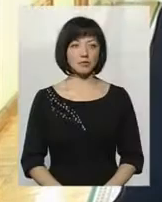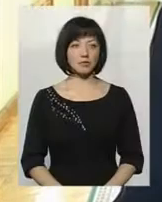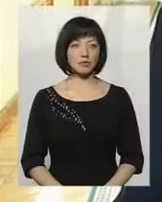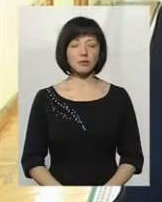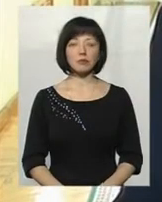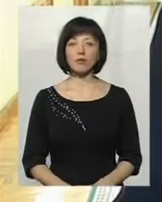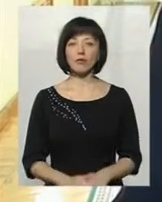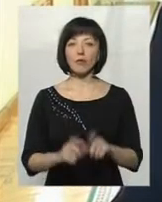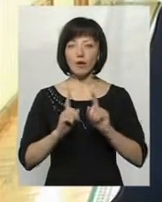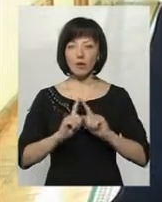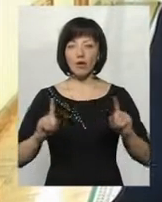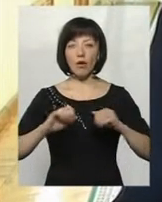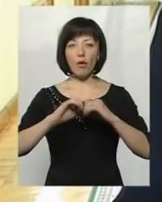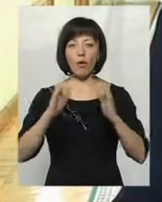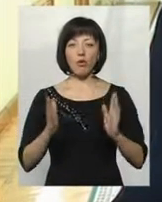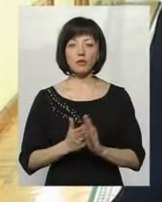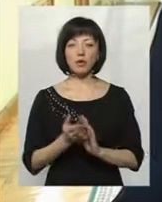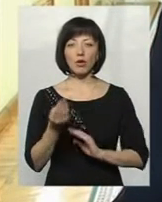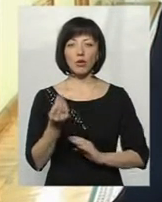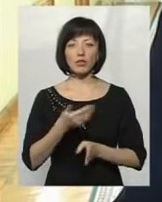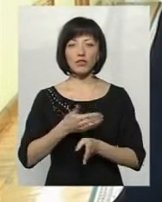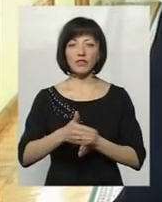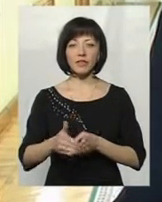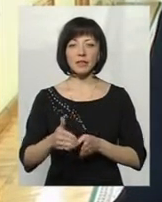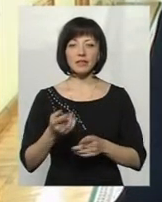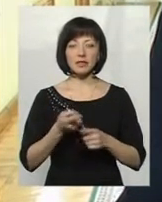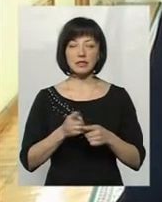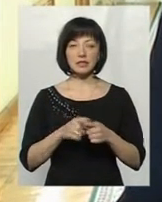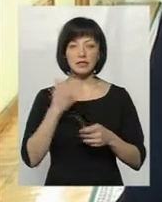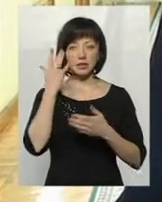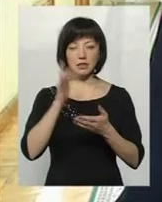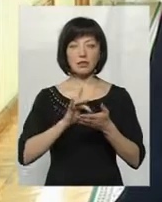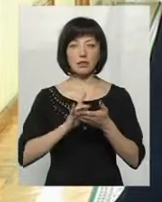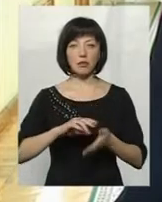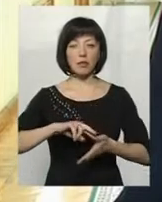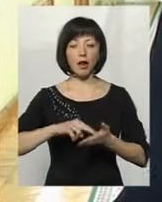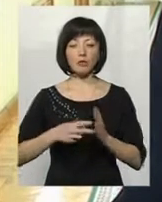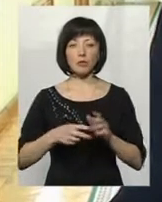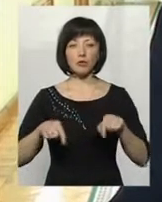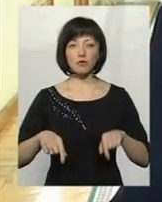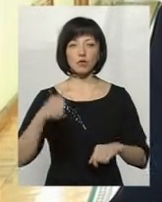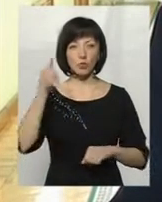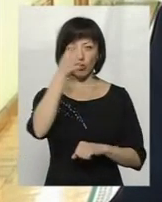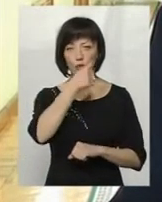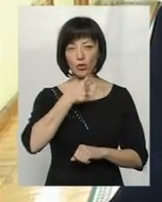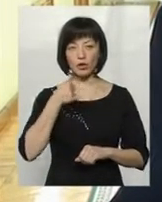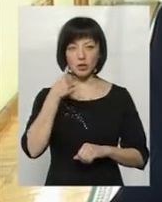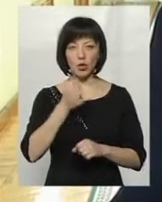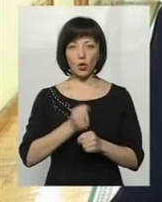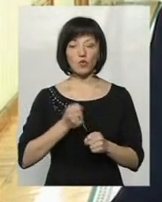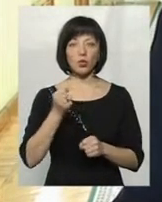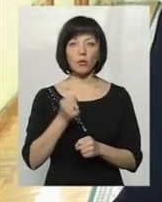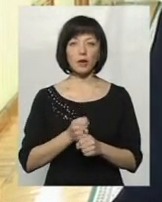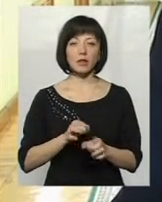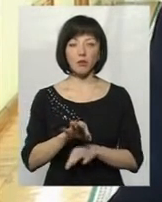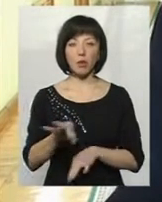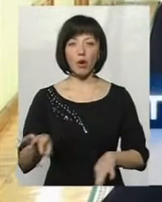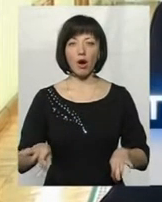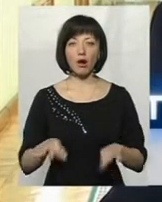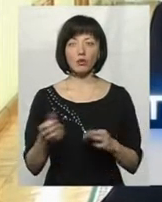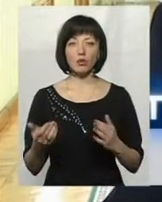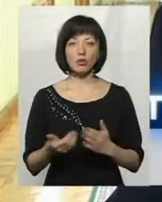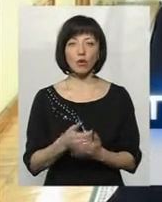Безпрецедентний обсяг коштів за останні роки виділений на ці цілі. Зокрема, ми плануємо в цьому році розробити проєкт